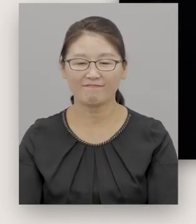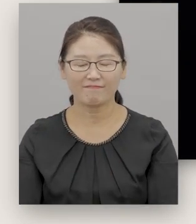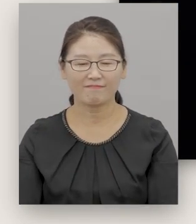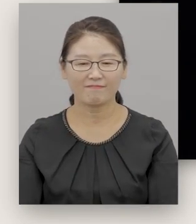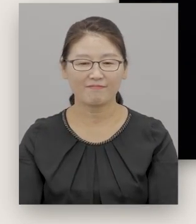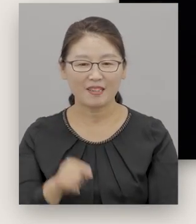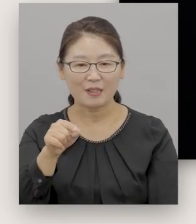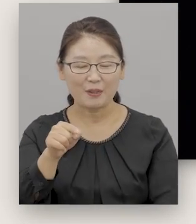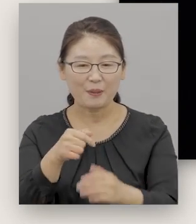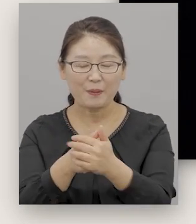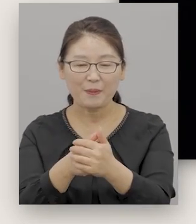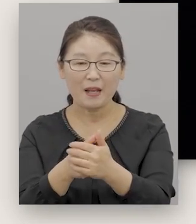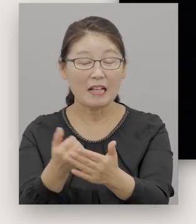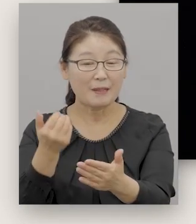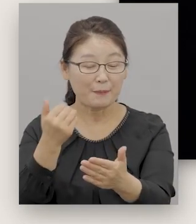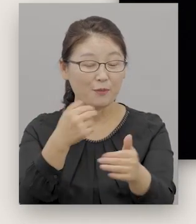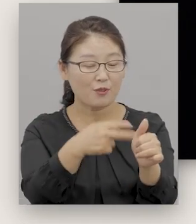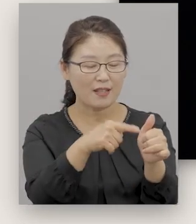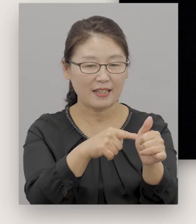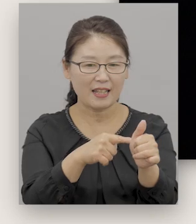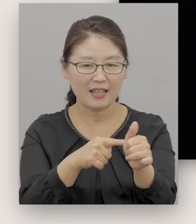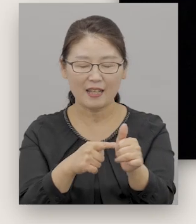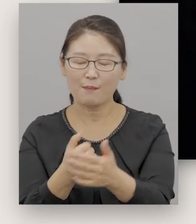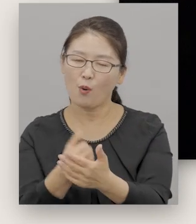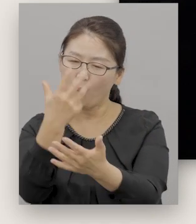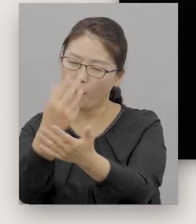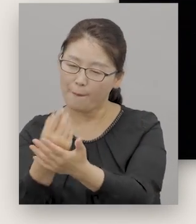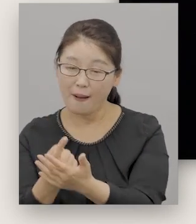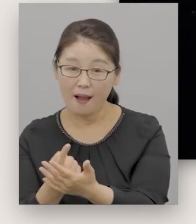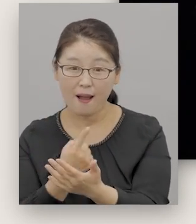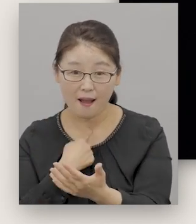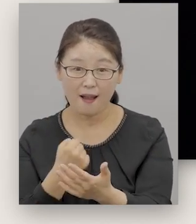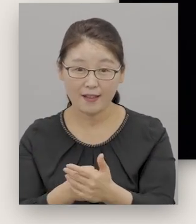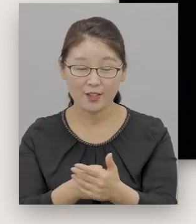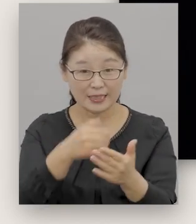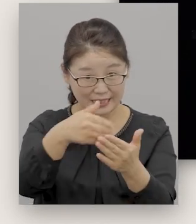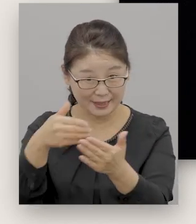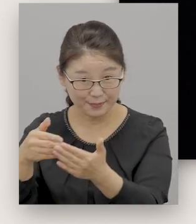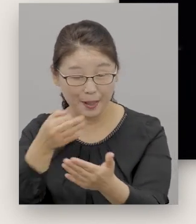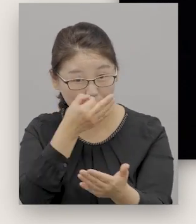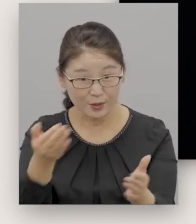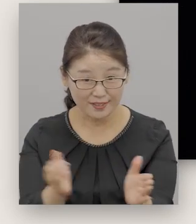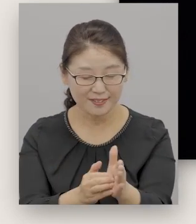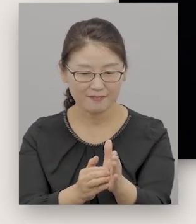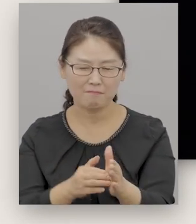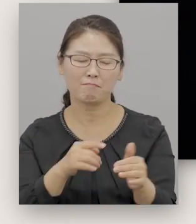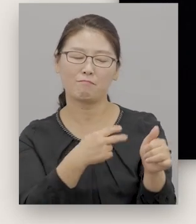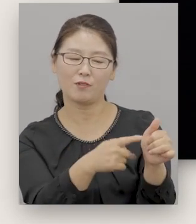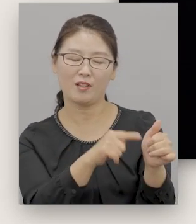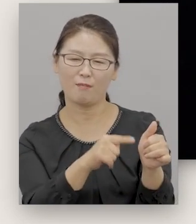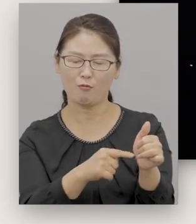그리고 작업이 복제되었던 다양한 모습들을 보셨는데요. 사실 굉장히 유명한 작가였고 많은